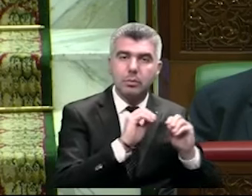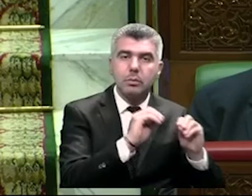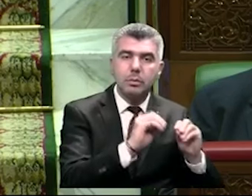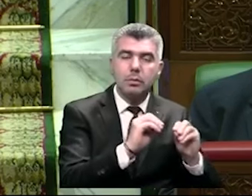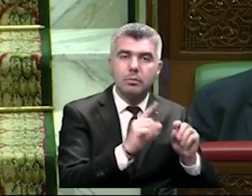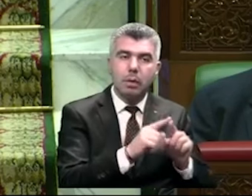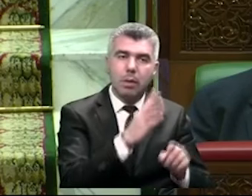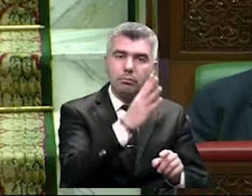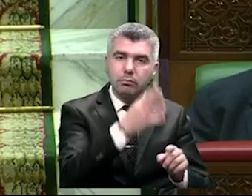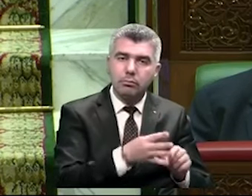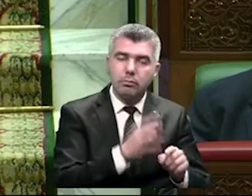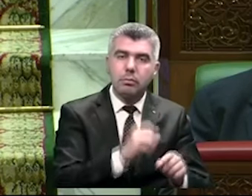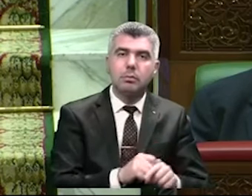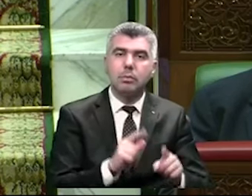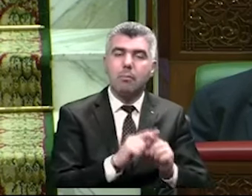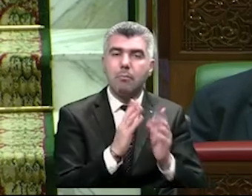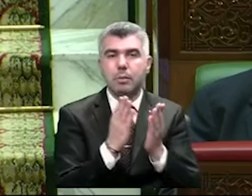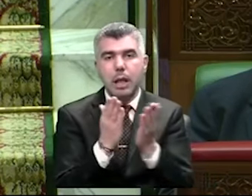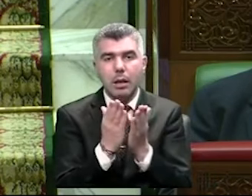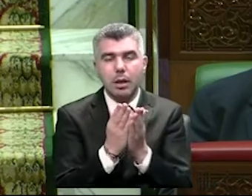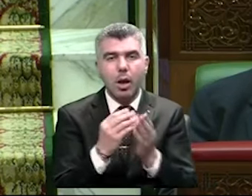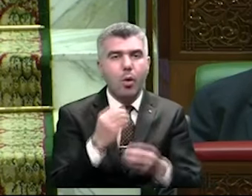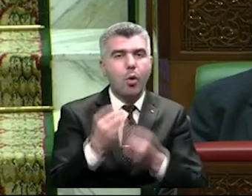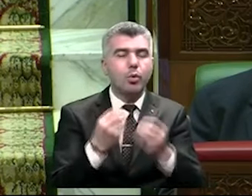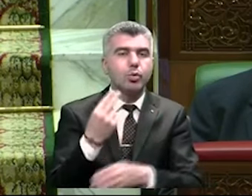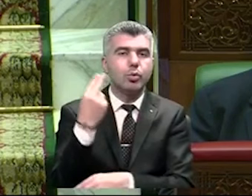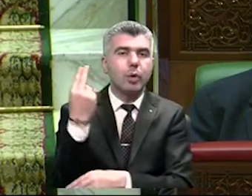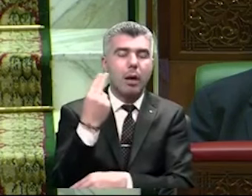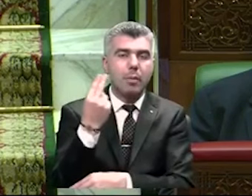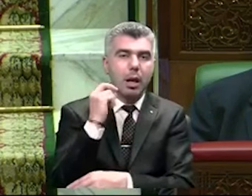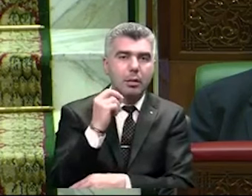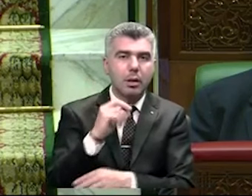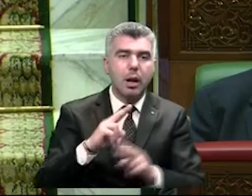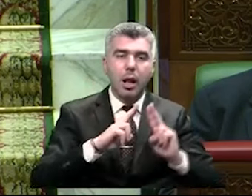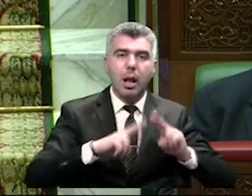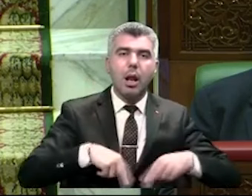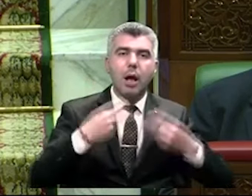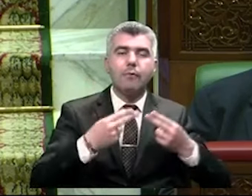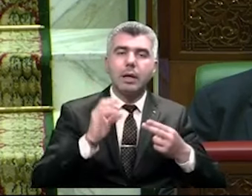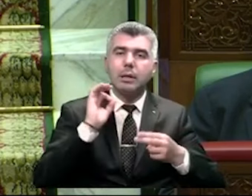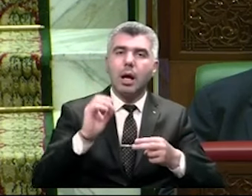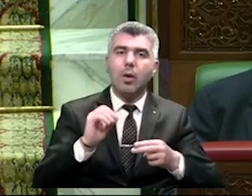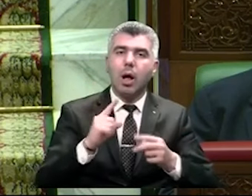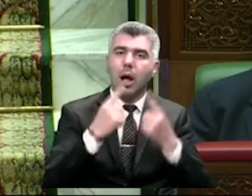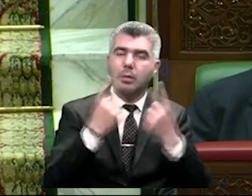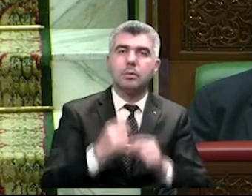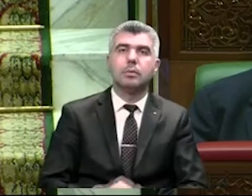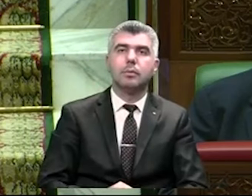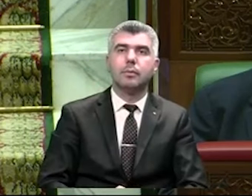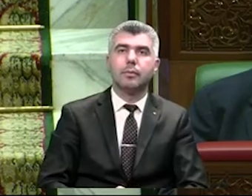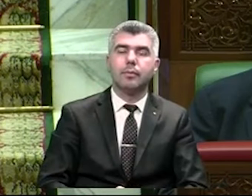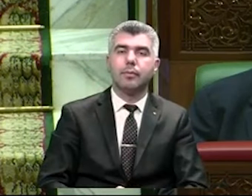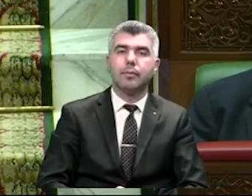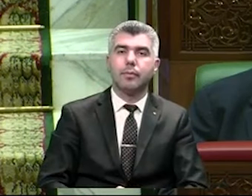سلوكاتهم سواء كانوا في المدارس او الجامعات وحتى في الحياه اليوميه ونكتفي